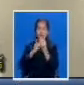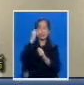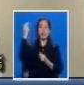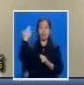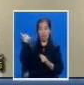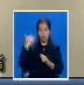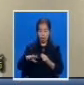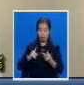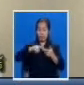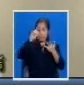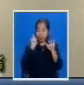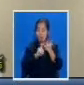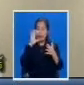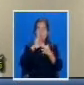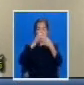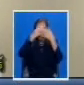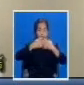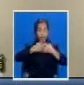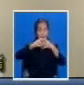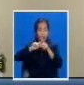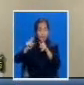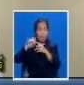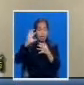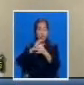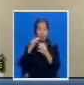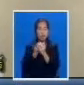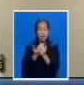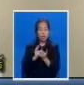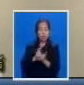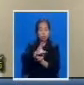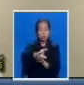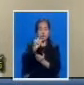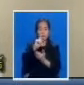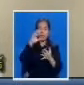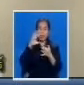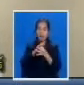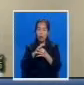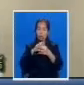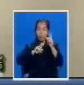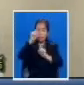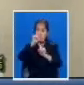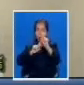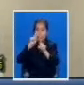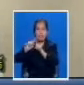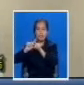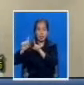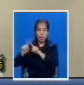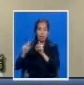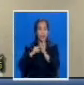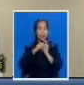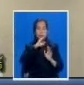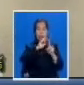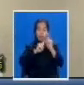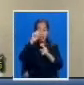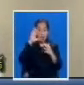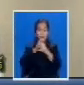ดต้นทุนของอุตสาหกรรมและก็ให้กับเศรษฐกิจของประเทศในเรื่องของโลจิสติกก็มีการหยิบยกขึ้นมาพิจารณาในการประชุมครม.เ